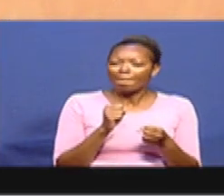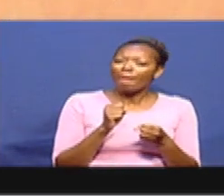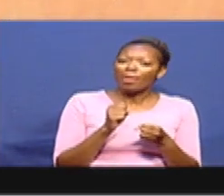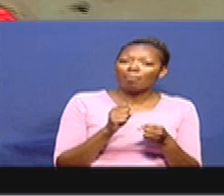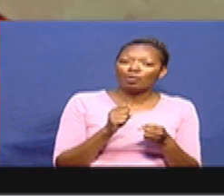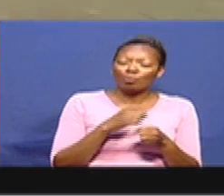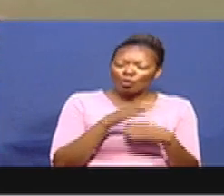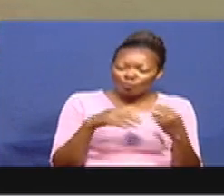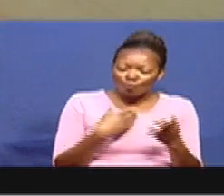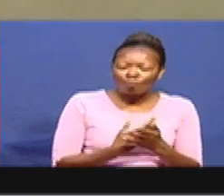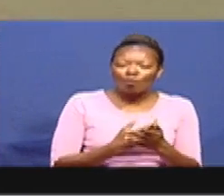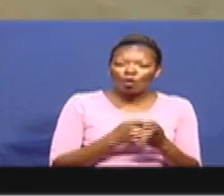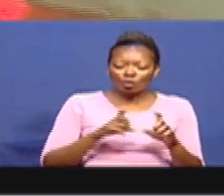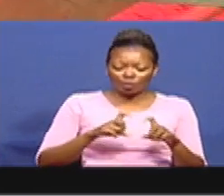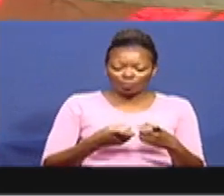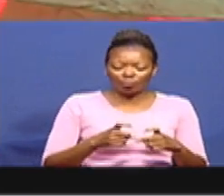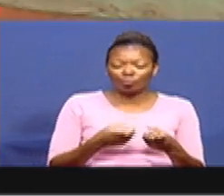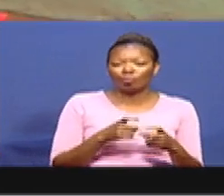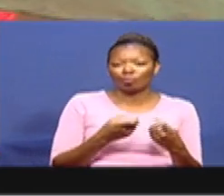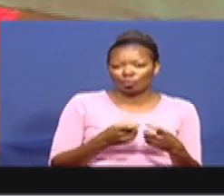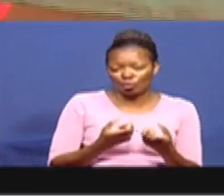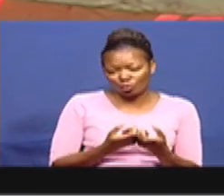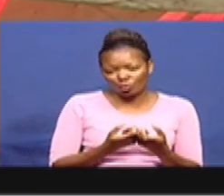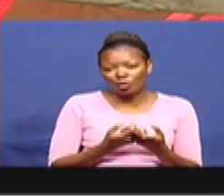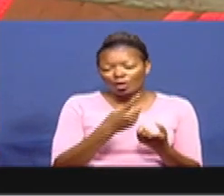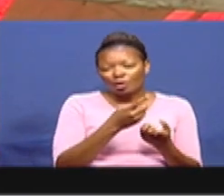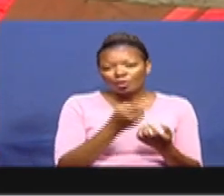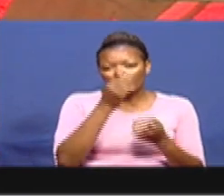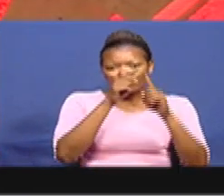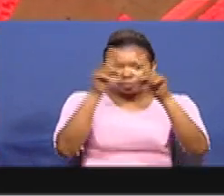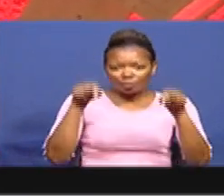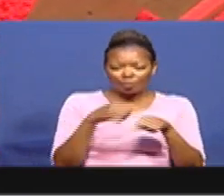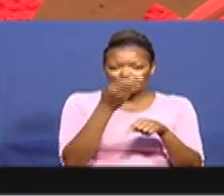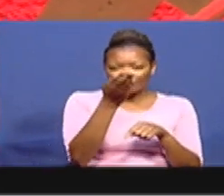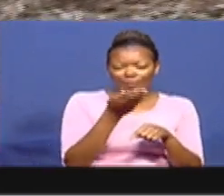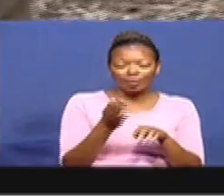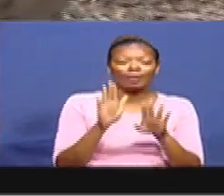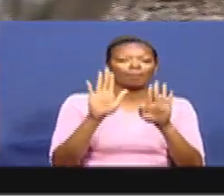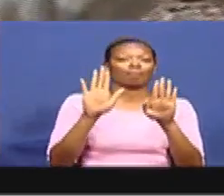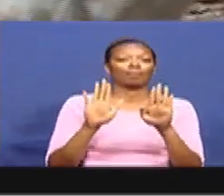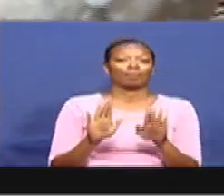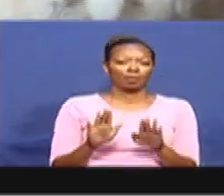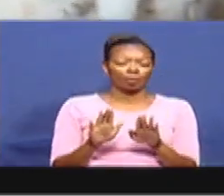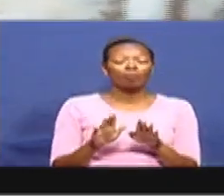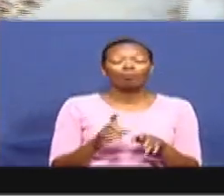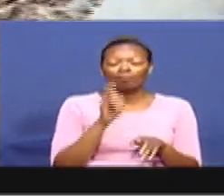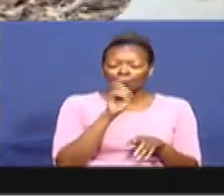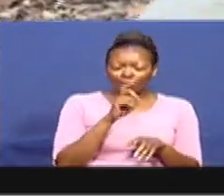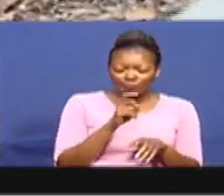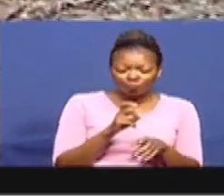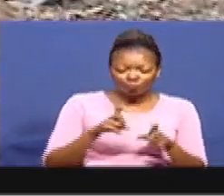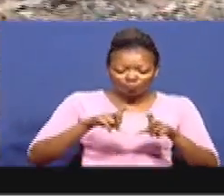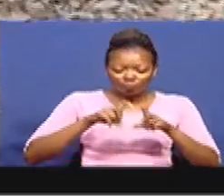space mingi. Baada mayai kuangua kifaranga, vifaranga huwekwa mbali na wale kuku wakubwa kwa mwezi moja na nusu